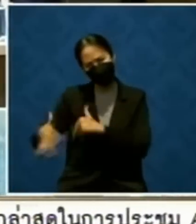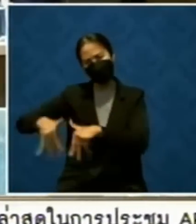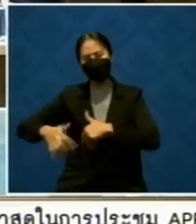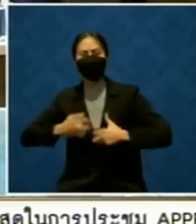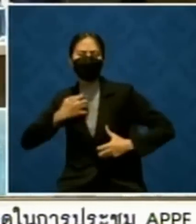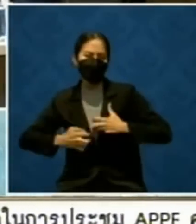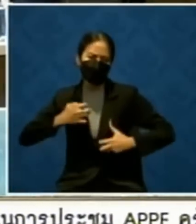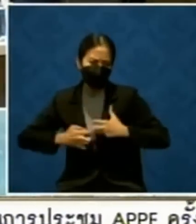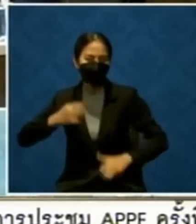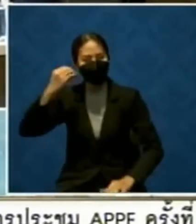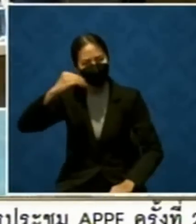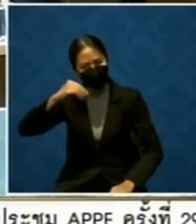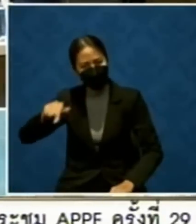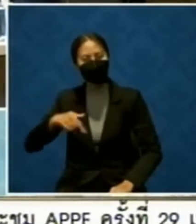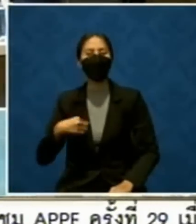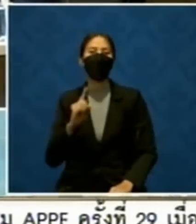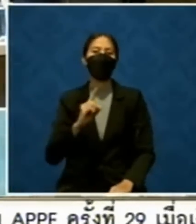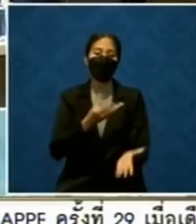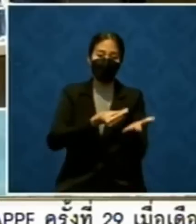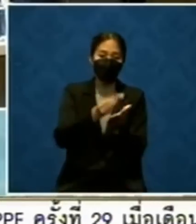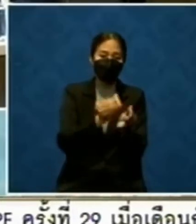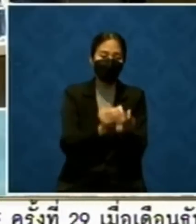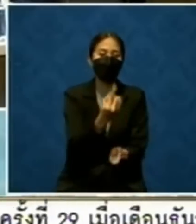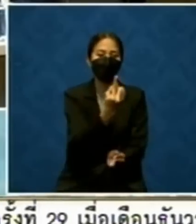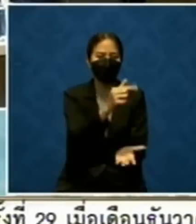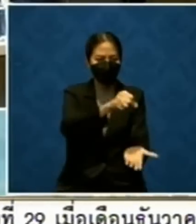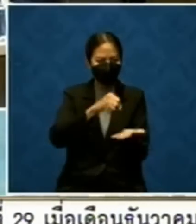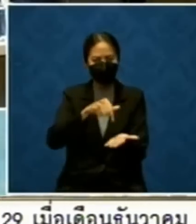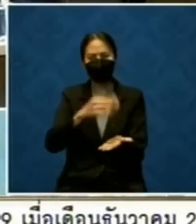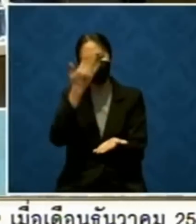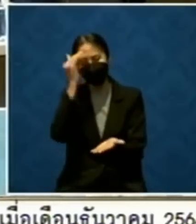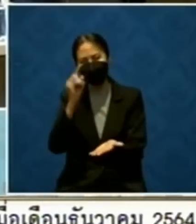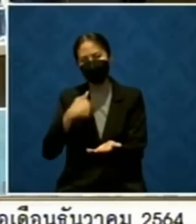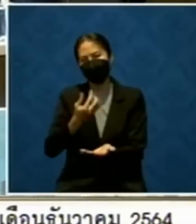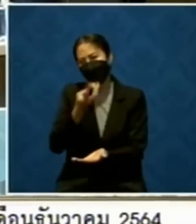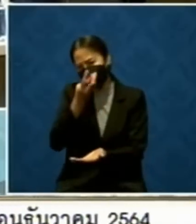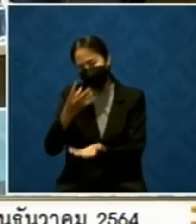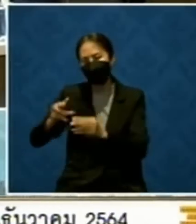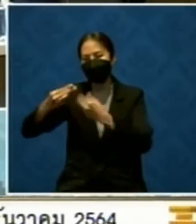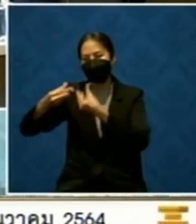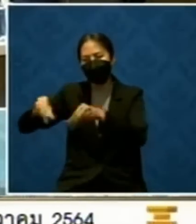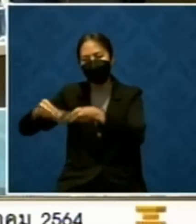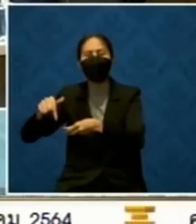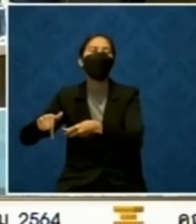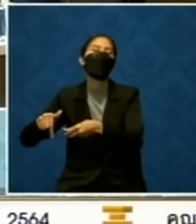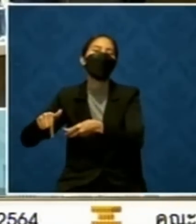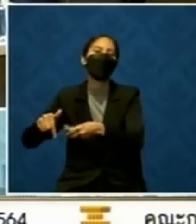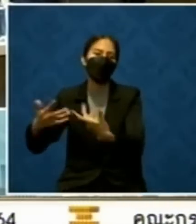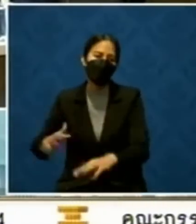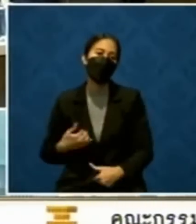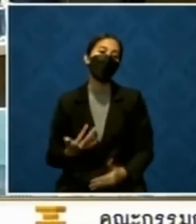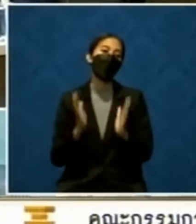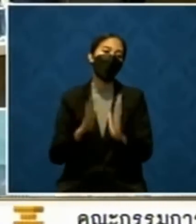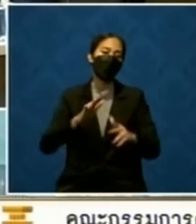ระชาชนครัทุกวันนี้ได้กินแกงถุงหนึมอนถือวาฉลองและพกติกินแตข้าวขายตมพนเกษตรกรก